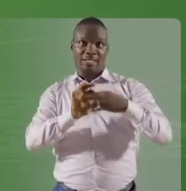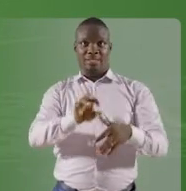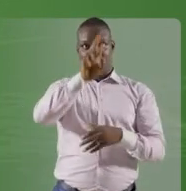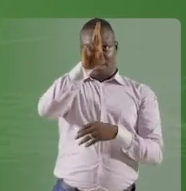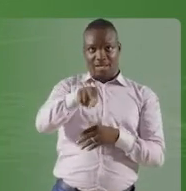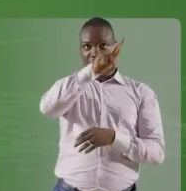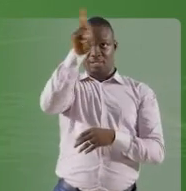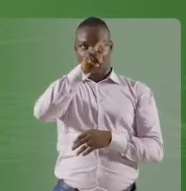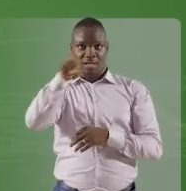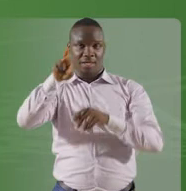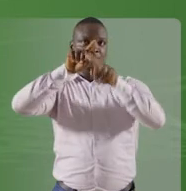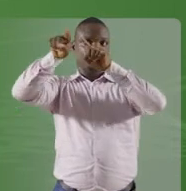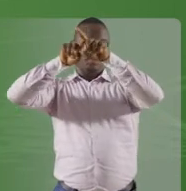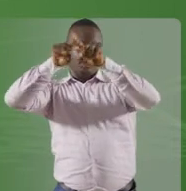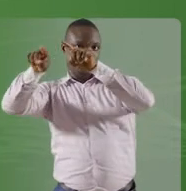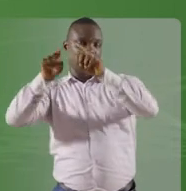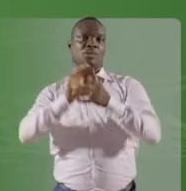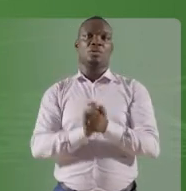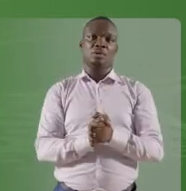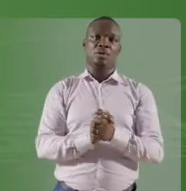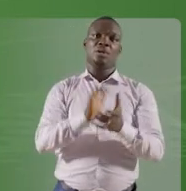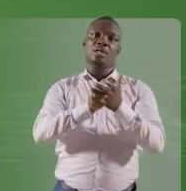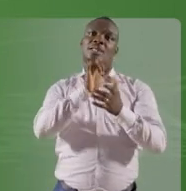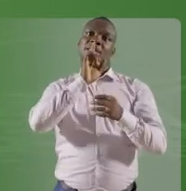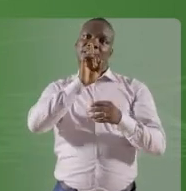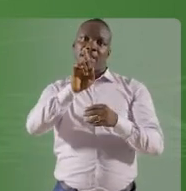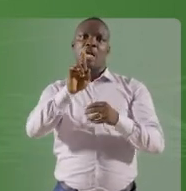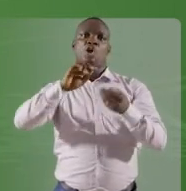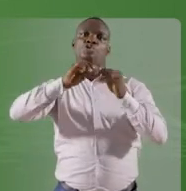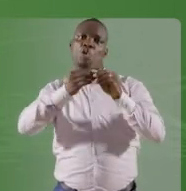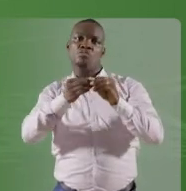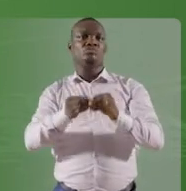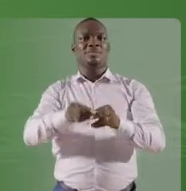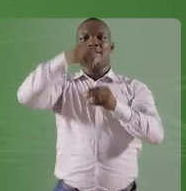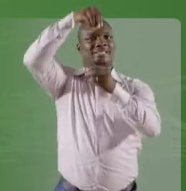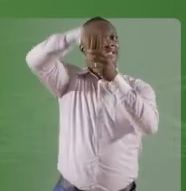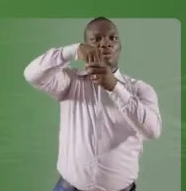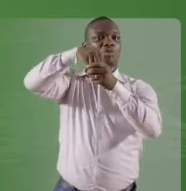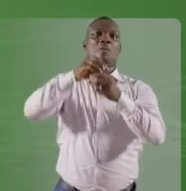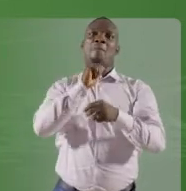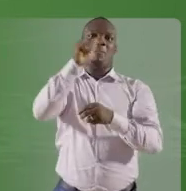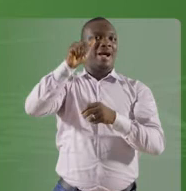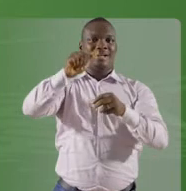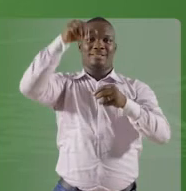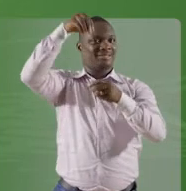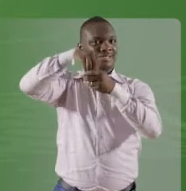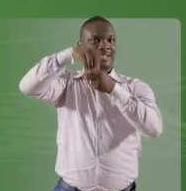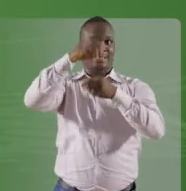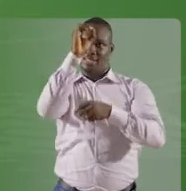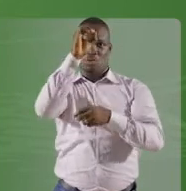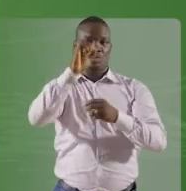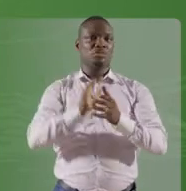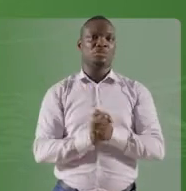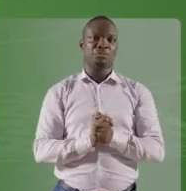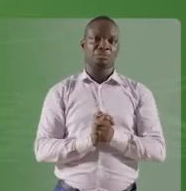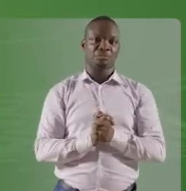argument Kpi est un nombre réel, non nul. Ce qui va nous permettre de dire que le rapport ZC